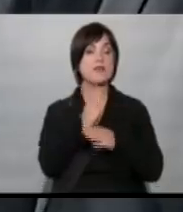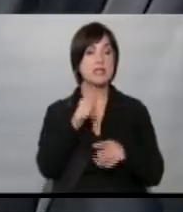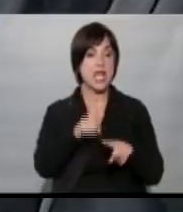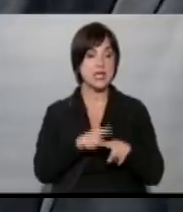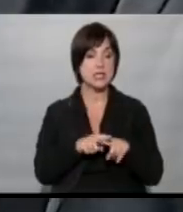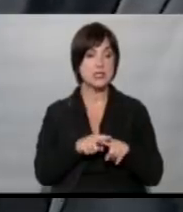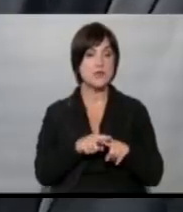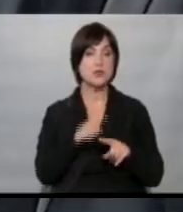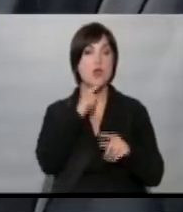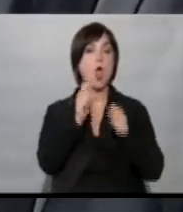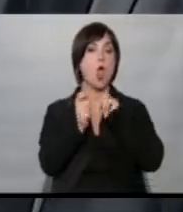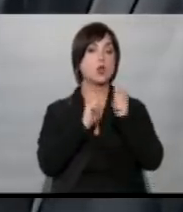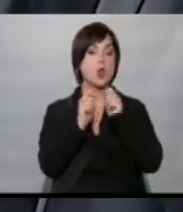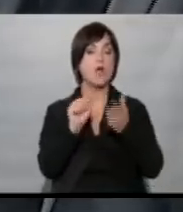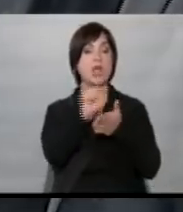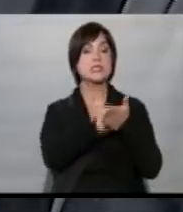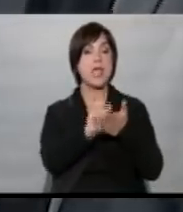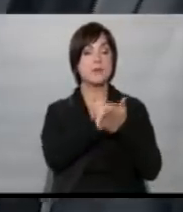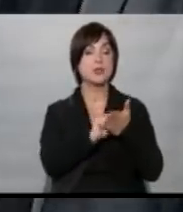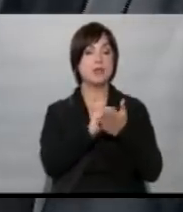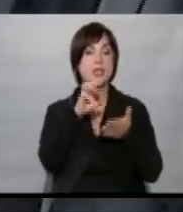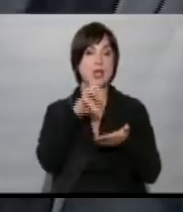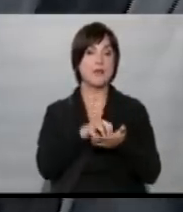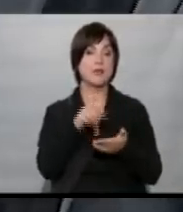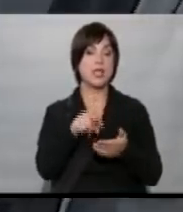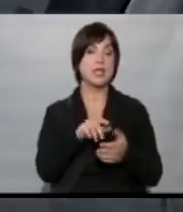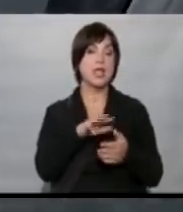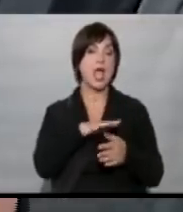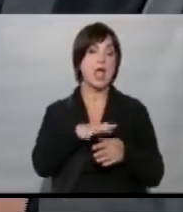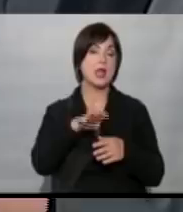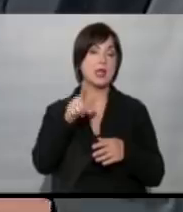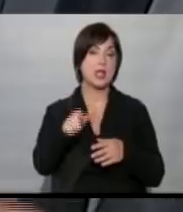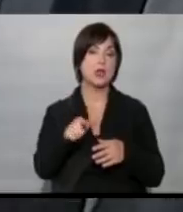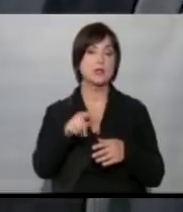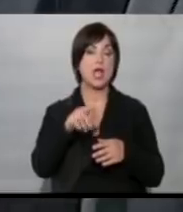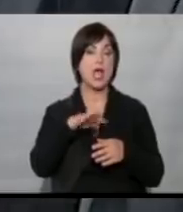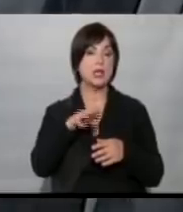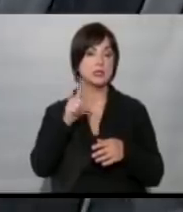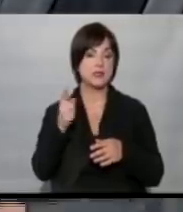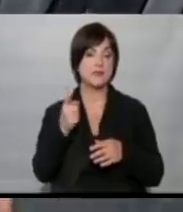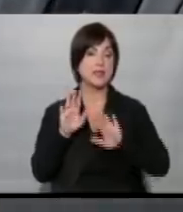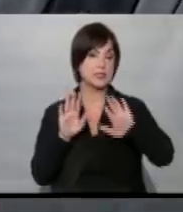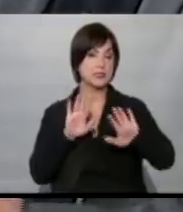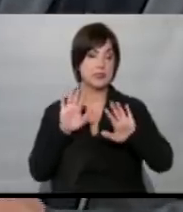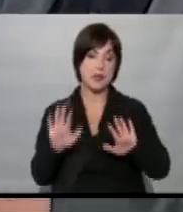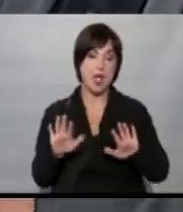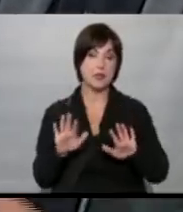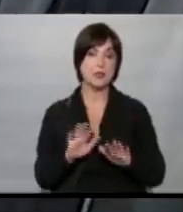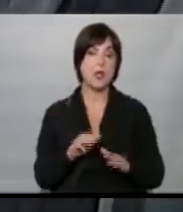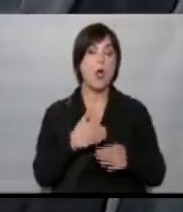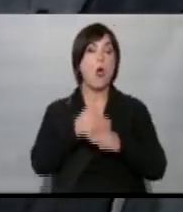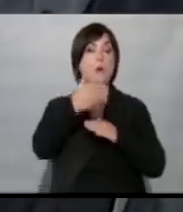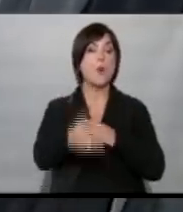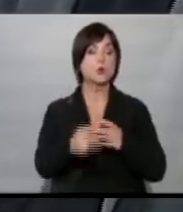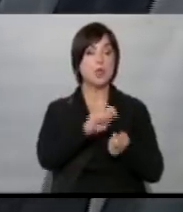Грција, со кој договорот се бришат и се става на река од едната страна и од другата страна. Значи, потоа